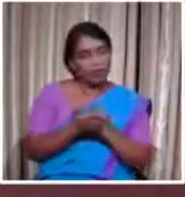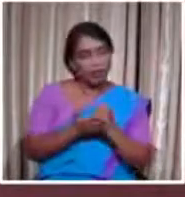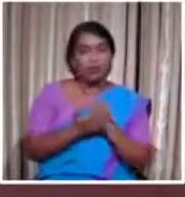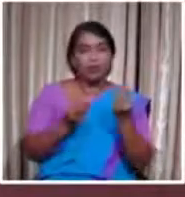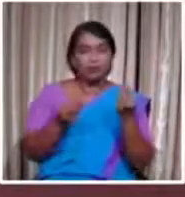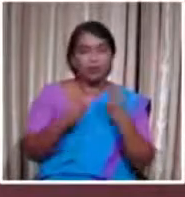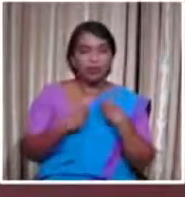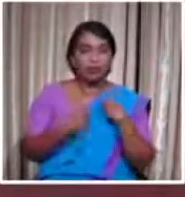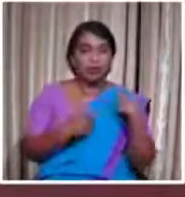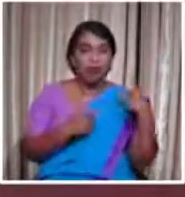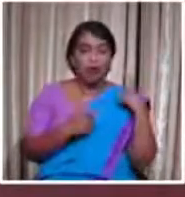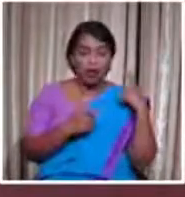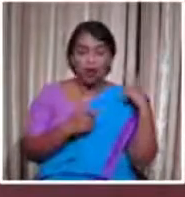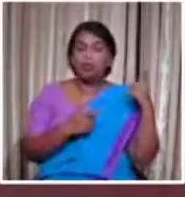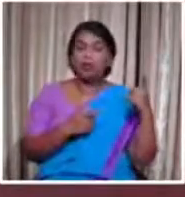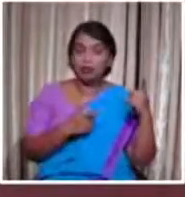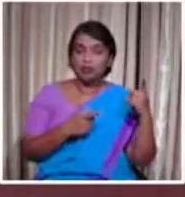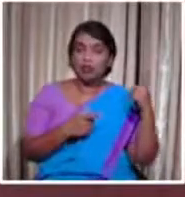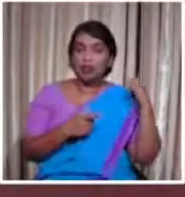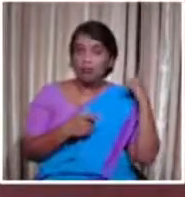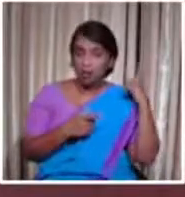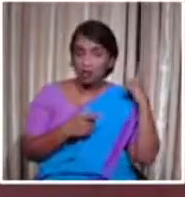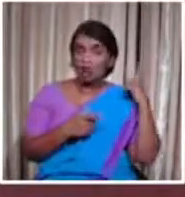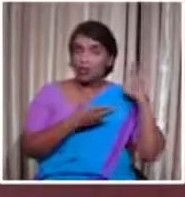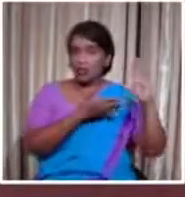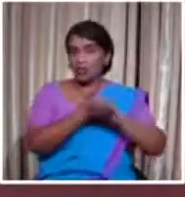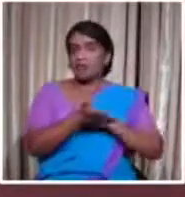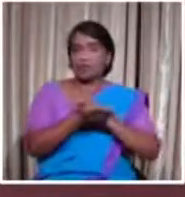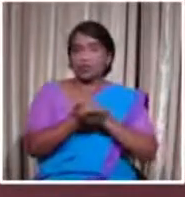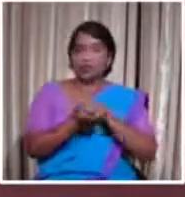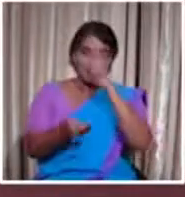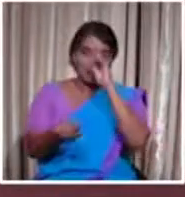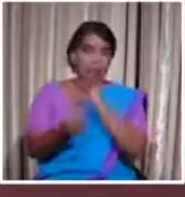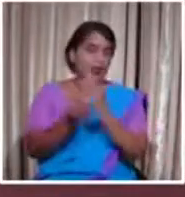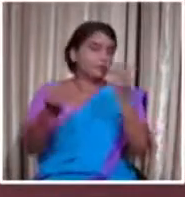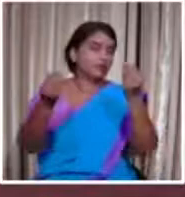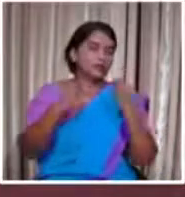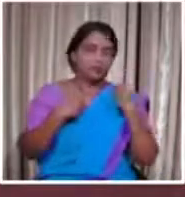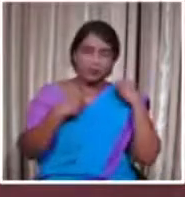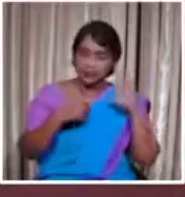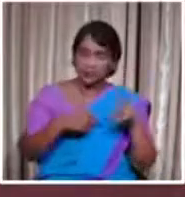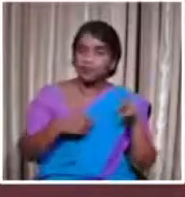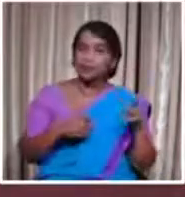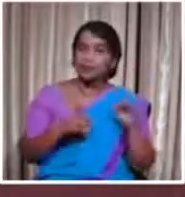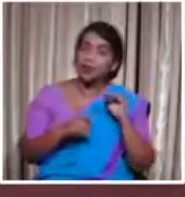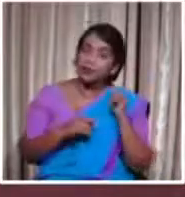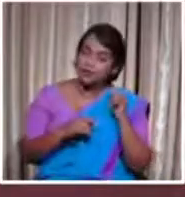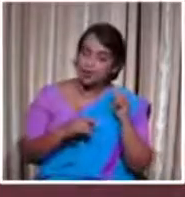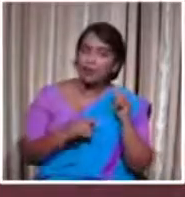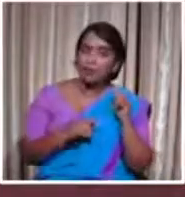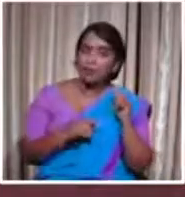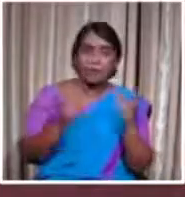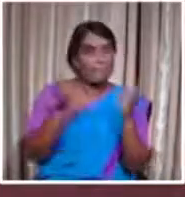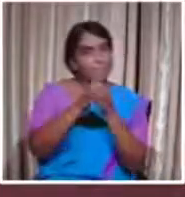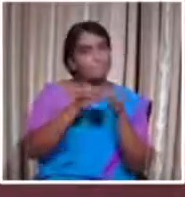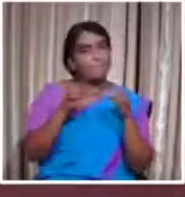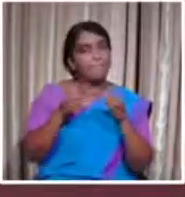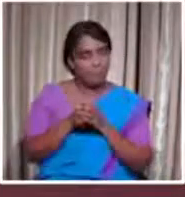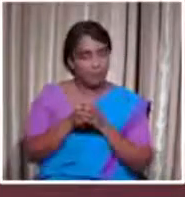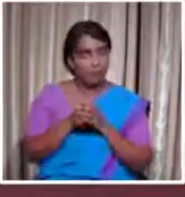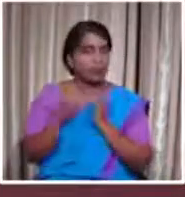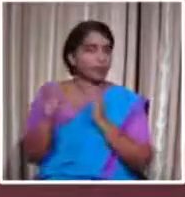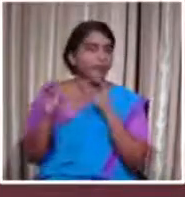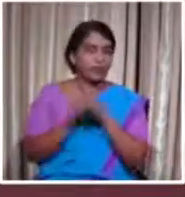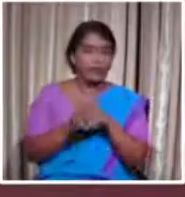තියෙන ආරක්ෂක අංශවල හමුදාව ත්‍රිවිධ හමුදාව හා පොලිසිය ආරක්ෂාව. සමහර පක්ෂ නියෝජනය